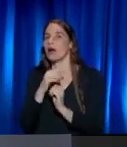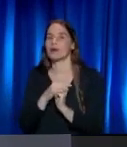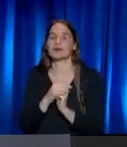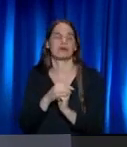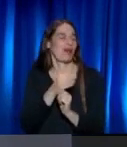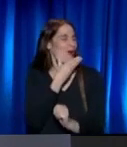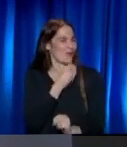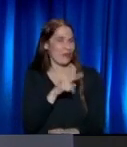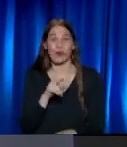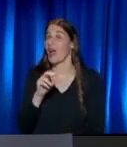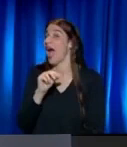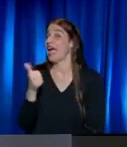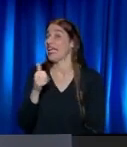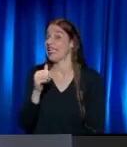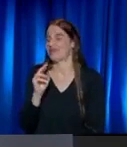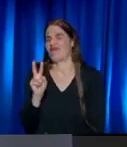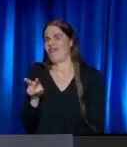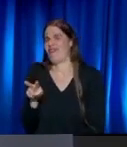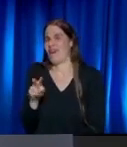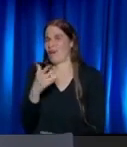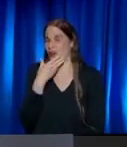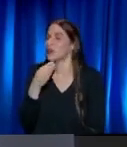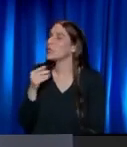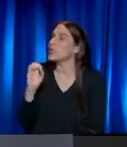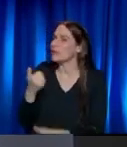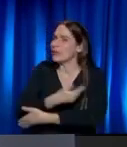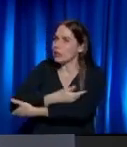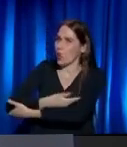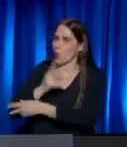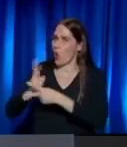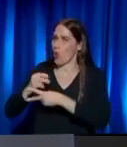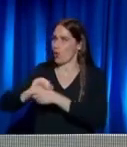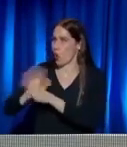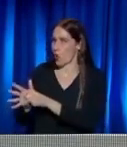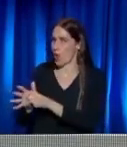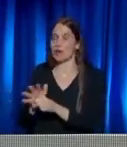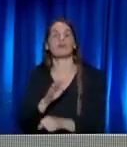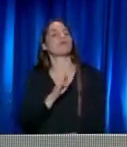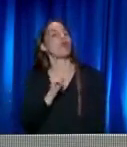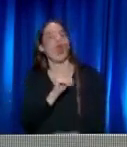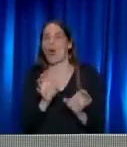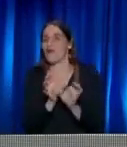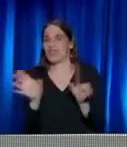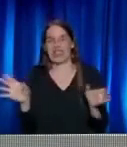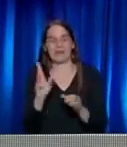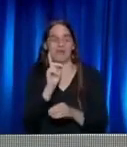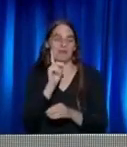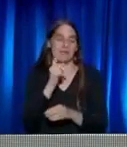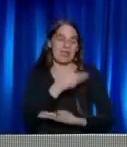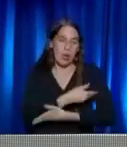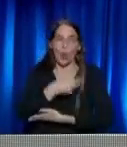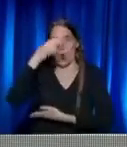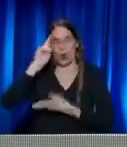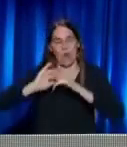ה... אז אם ילד או תינוק חולה בקורונה, איך הוא... דבר ראשון, אנחנו נגיד שלא מפרידים בין תינוק להורים שלו.